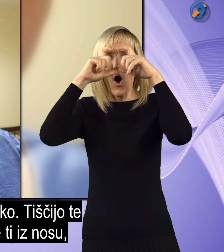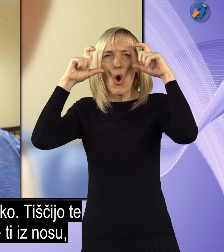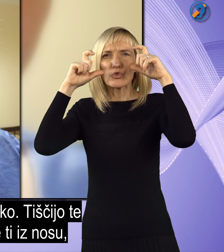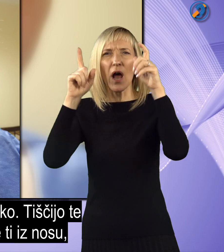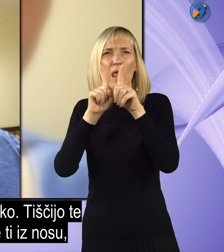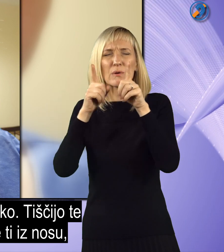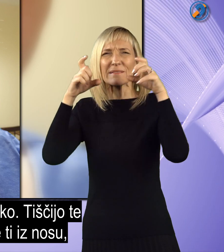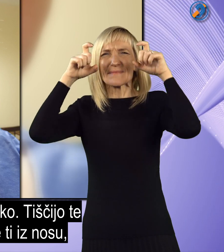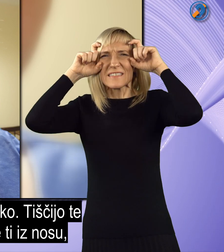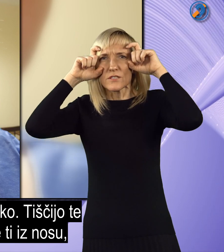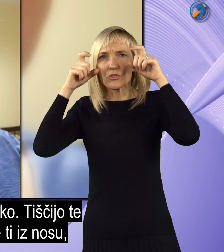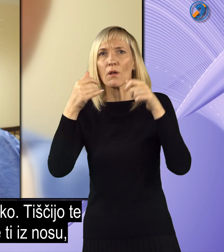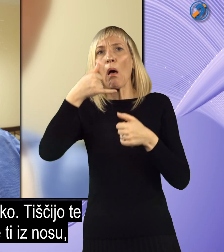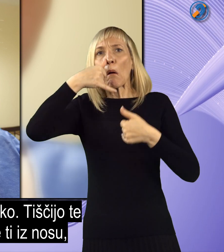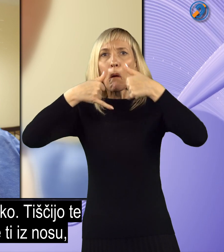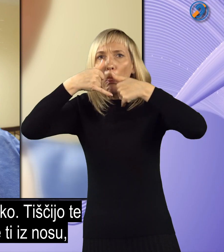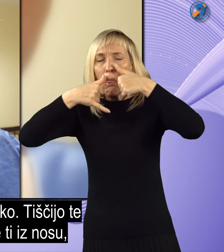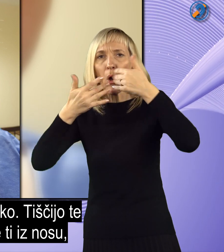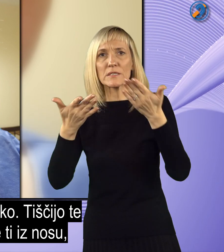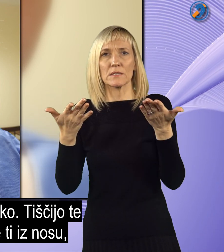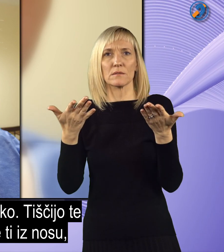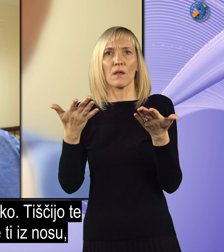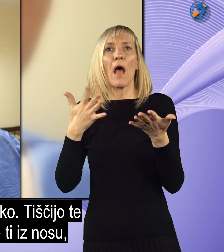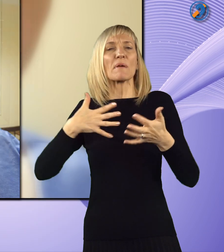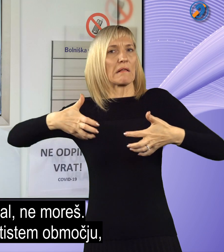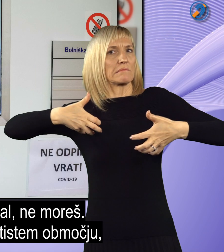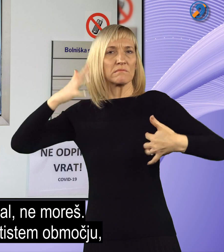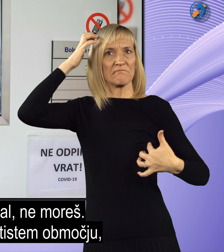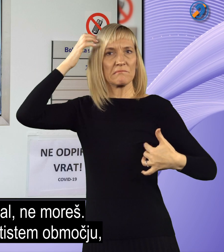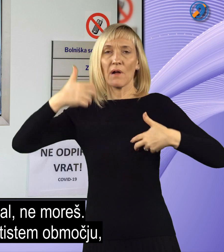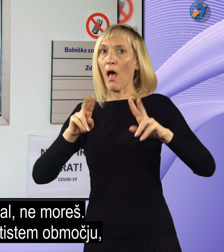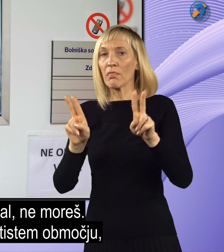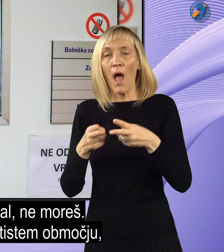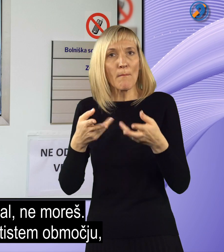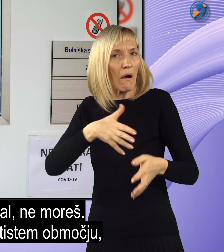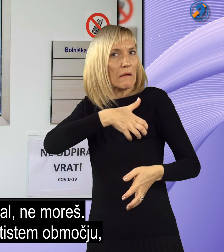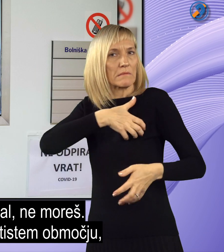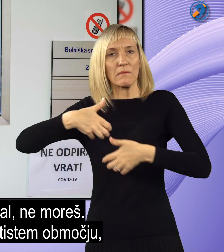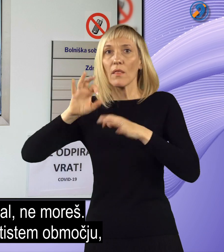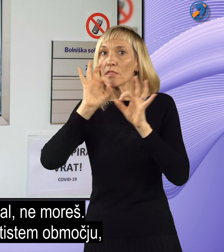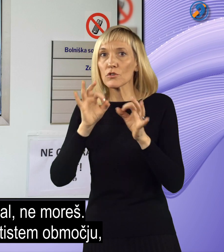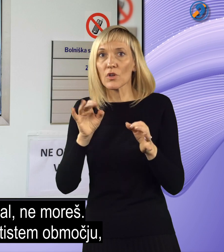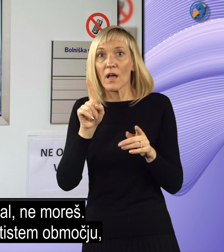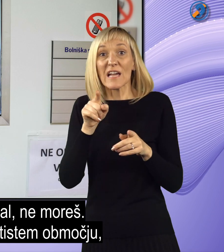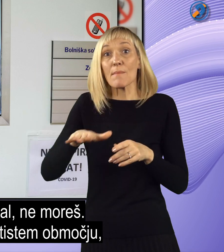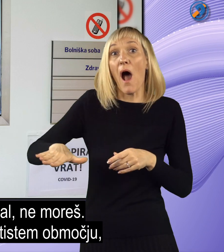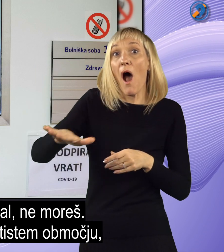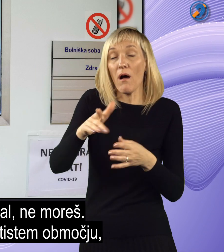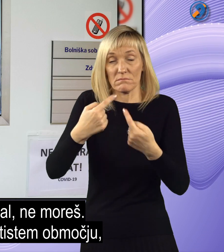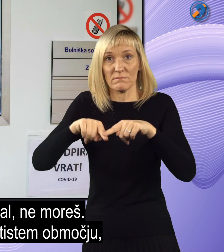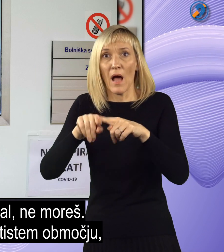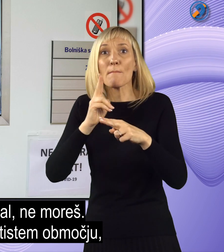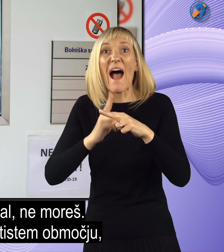te očala, teče ti iz nosa, bi se kaj popraskal, ne moreš, ker pač enostavno si v